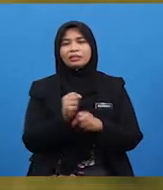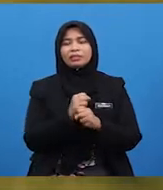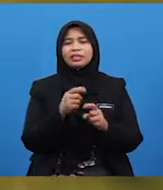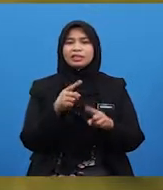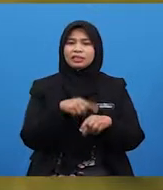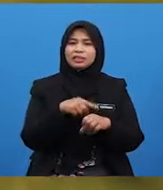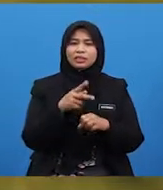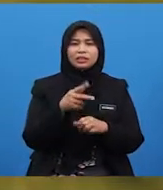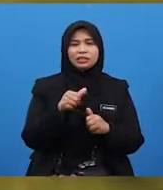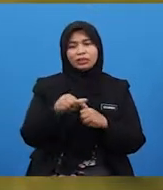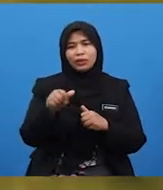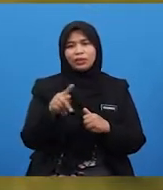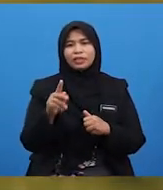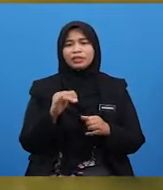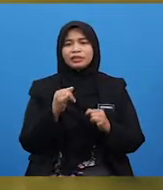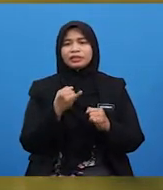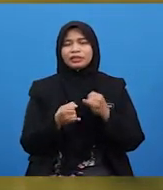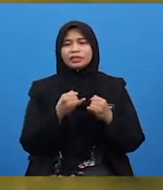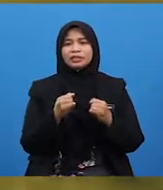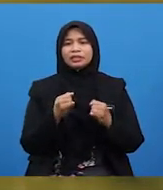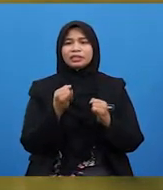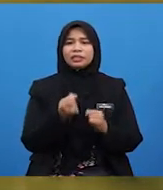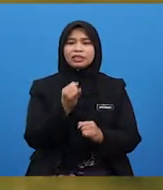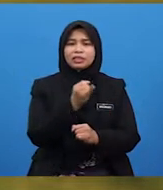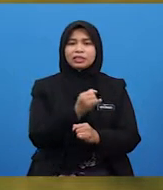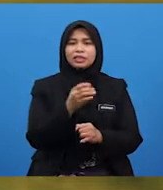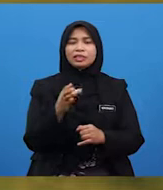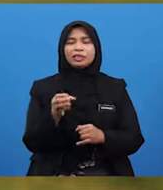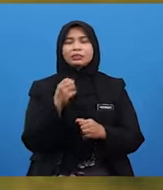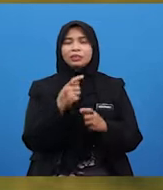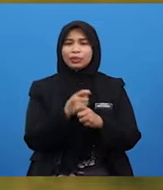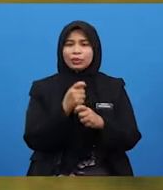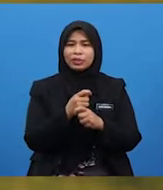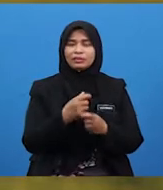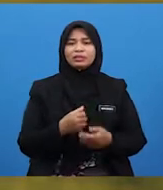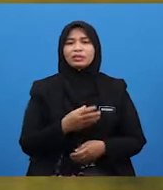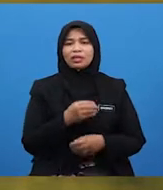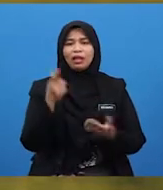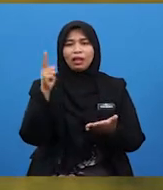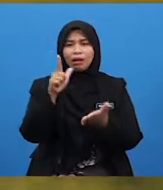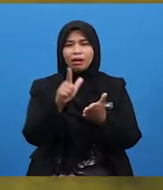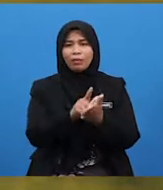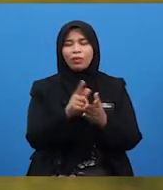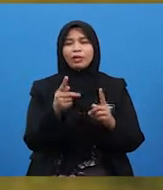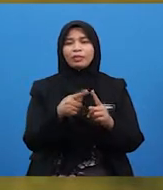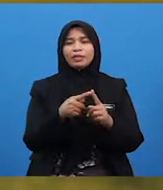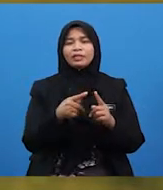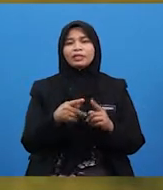jika jiran memainkan peranan dan mengambil inisiatif melaporkannya kepada pihak